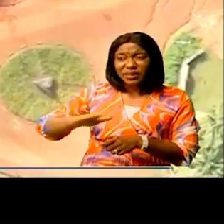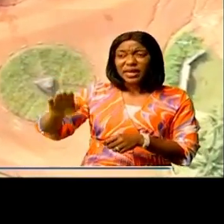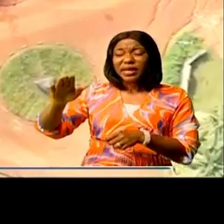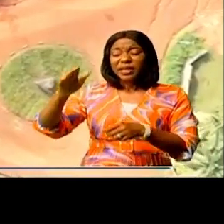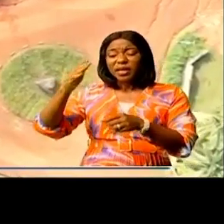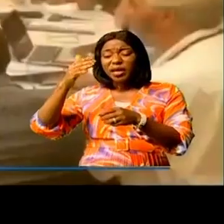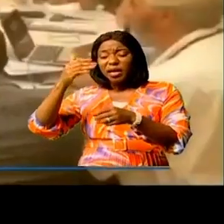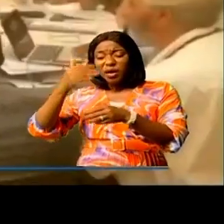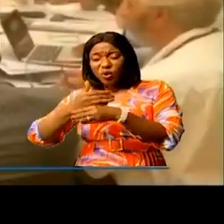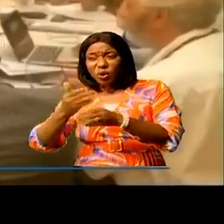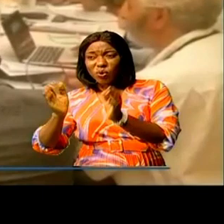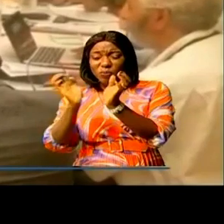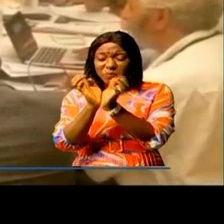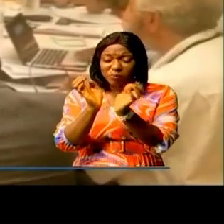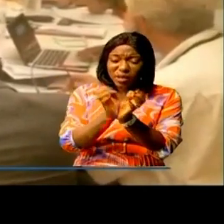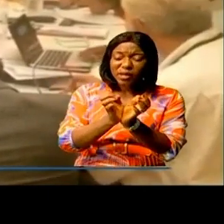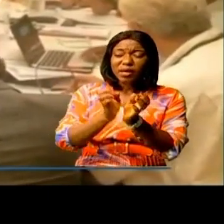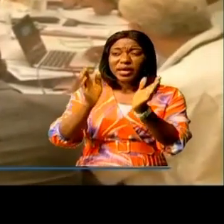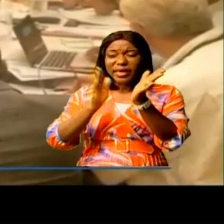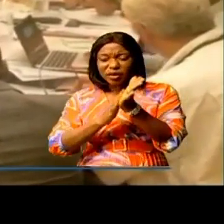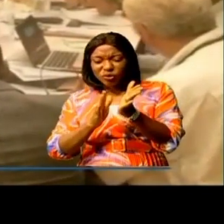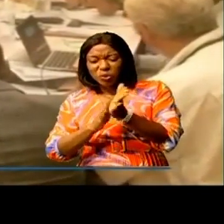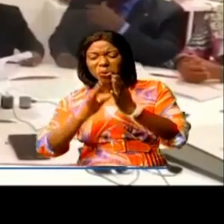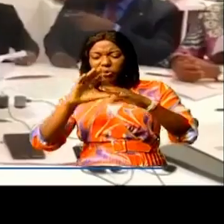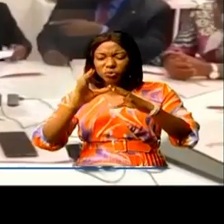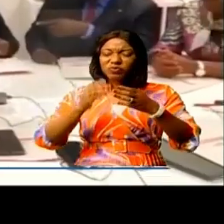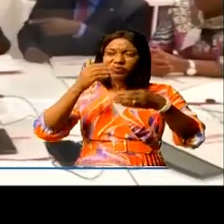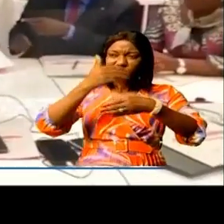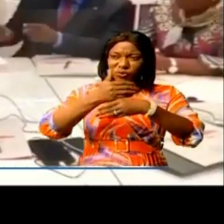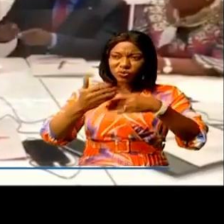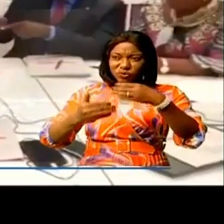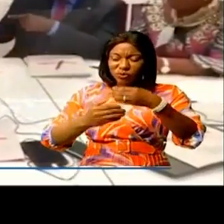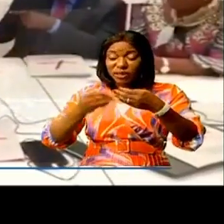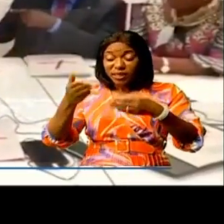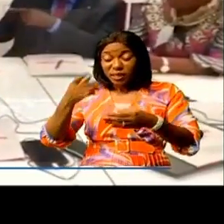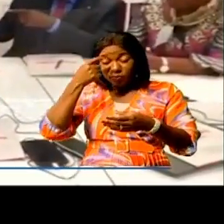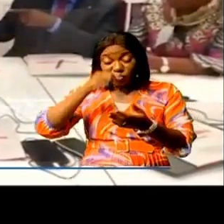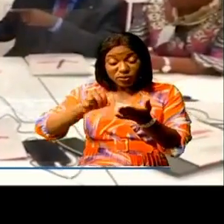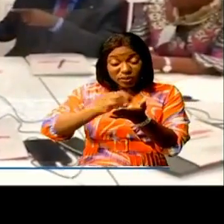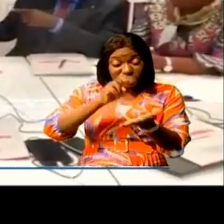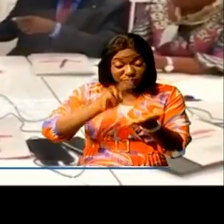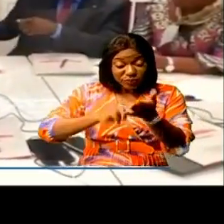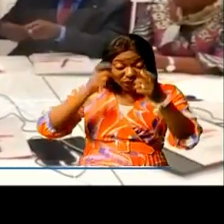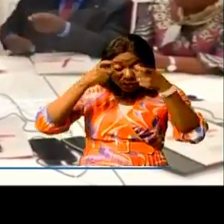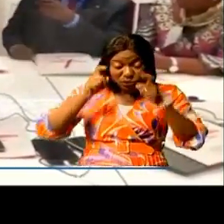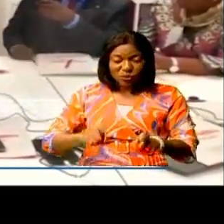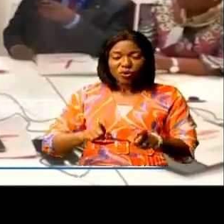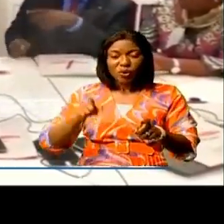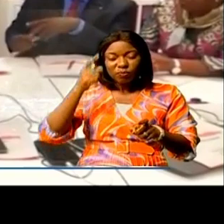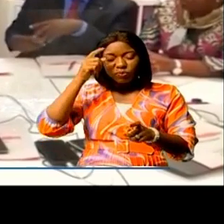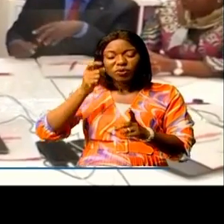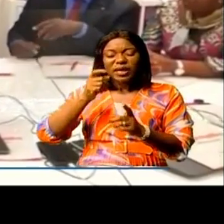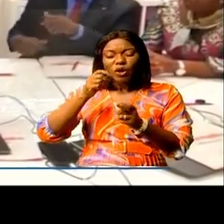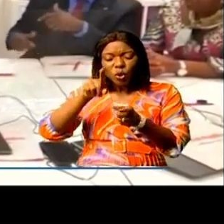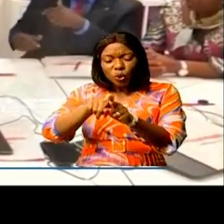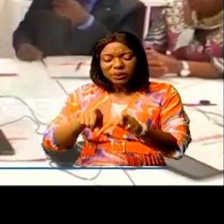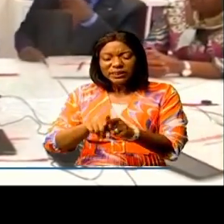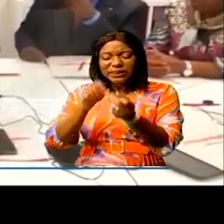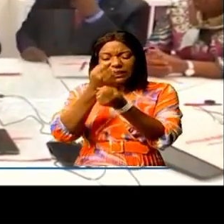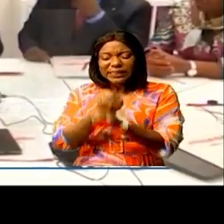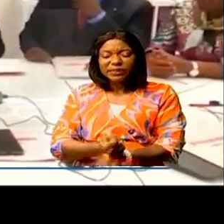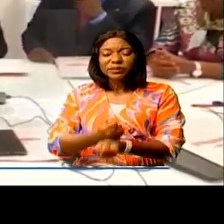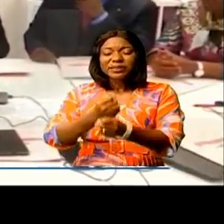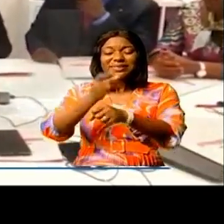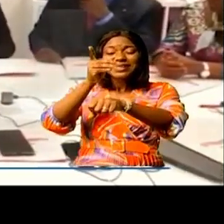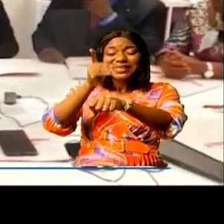de stades. Pour ce faire, les deux parties sont pour la signature d'un accord dans un meilleur délai, une fois le verrou de la